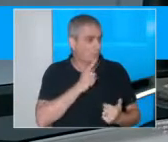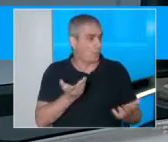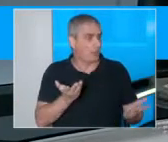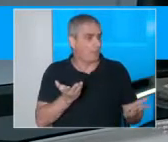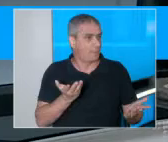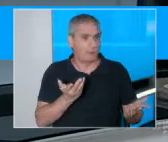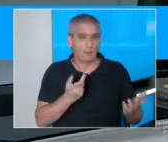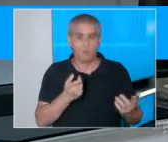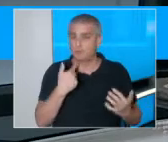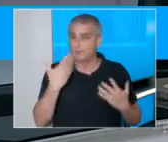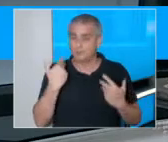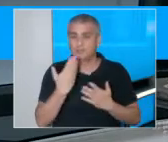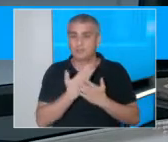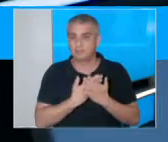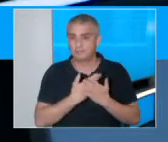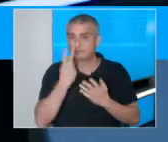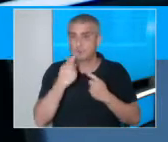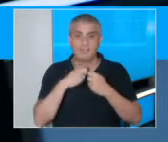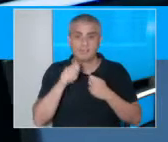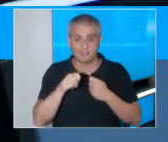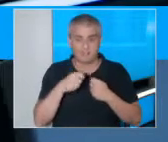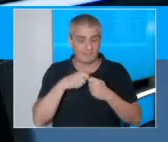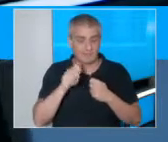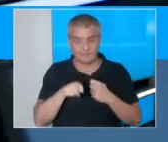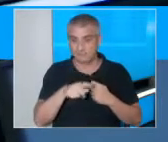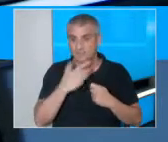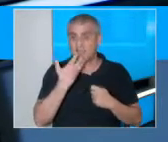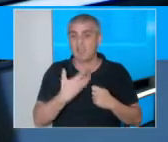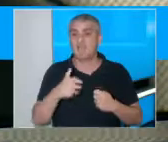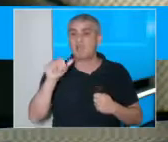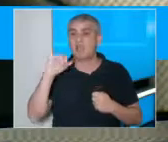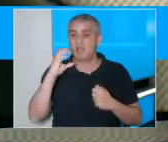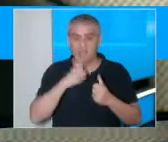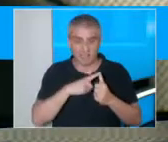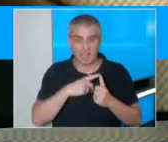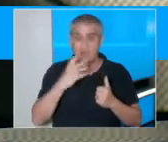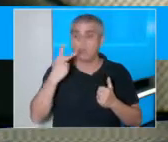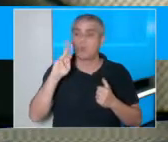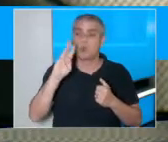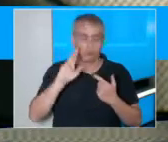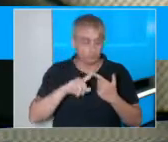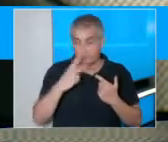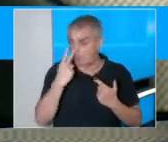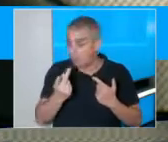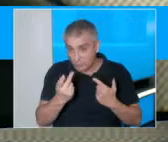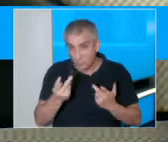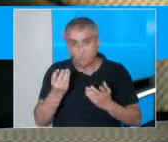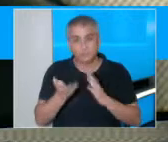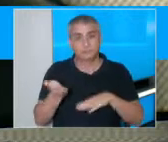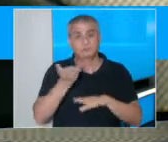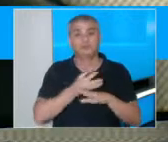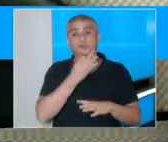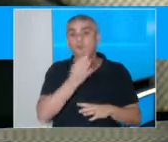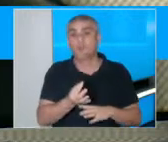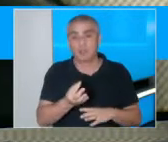ללכת באלמינציה? המסמך היה לעיניהם של שני חברי כנסת, חברי כנסת הרב ישראל אייכלר וחברי כנסת הרב מאיר פרוש. הם ראו אותו, הם העלו את